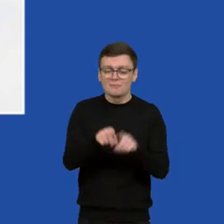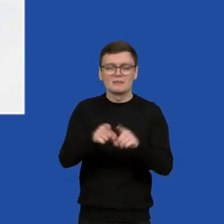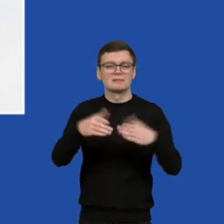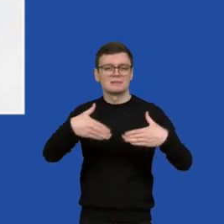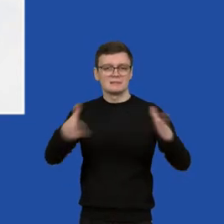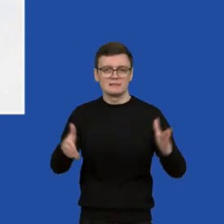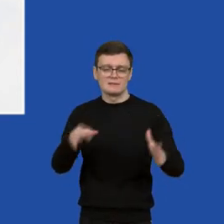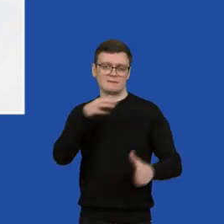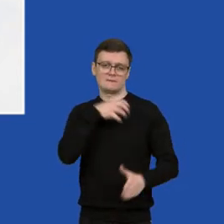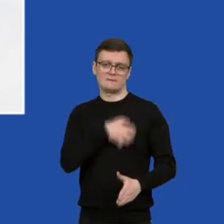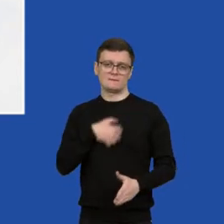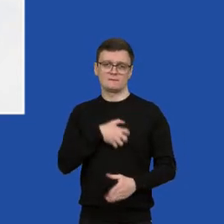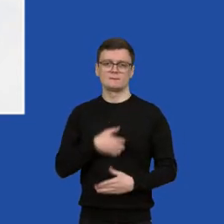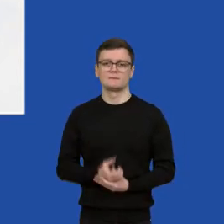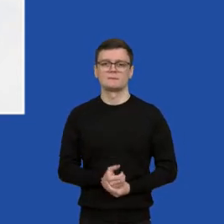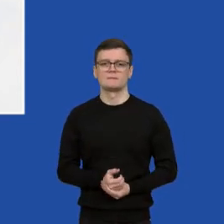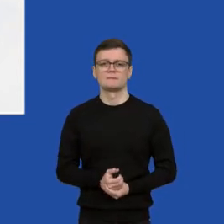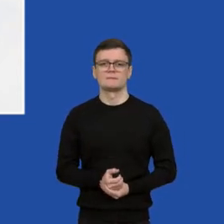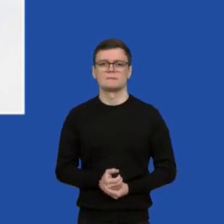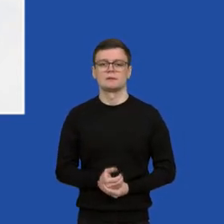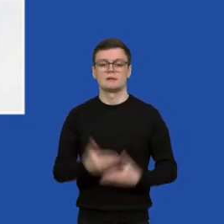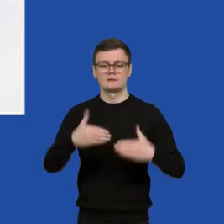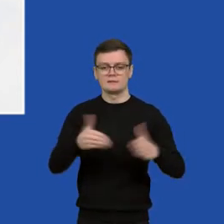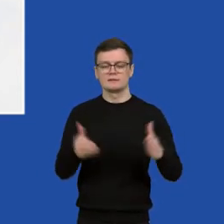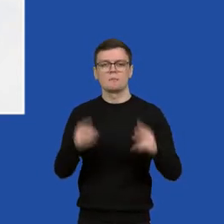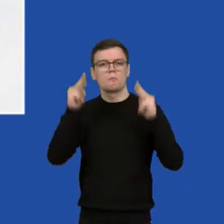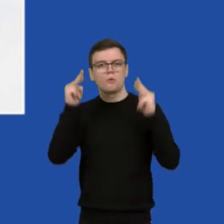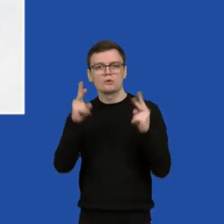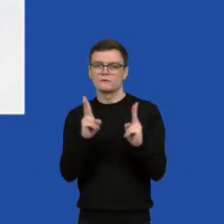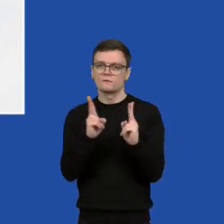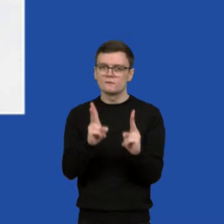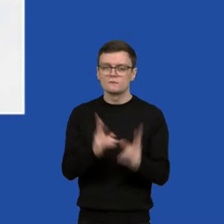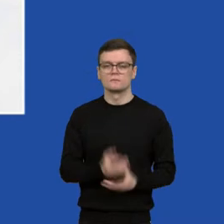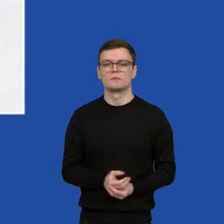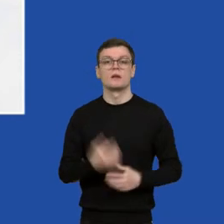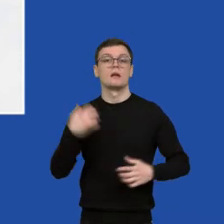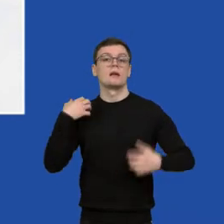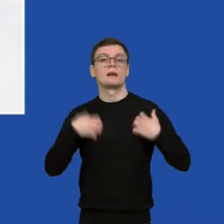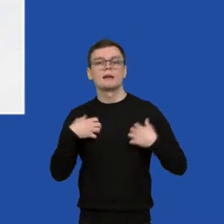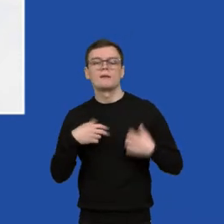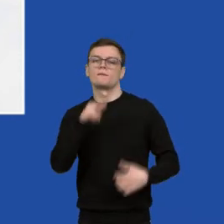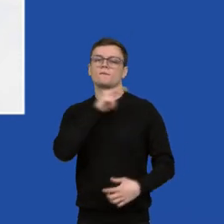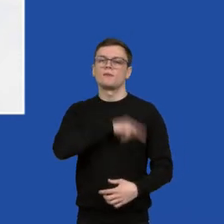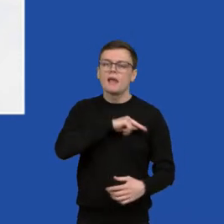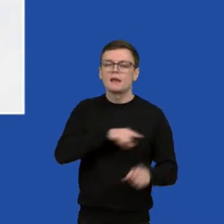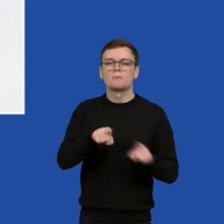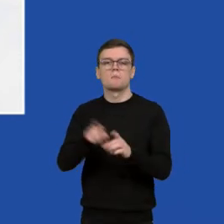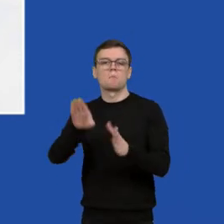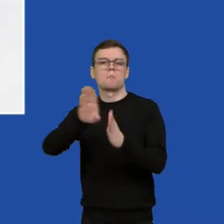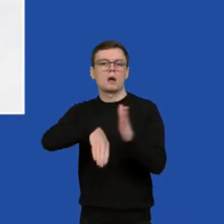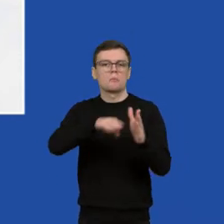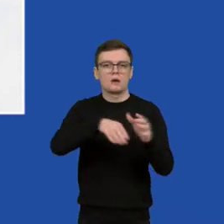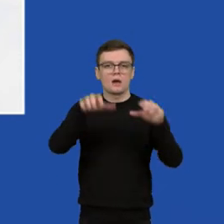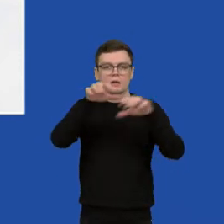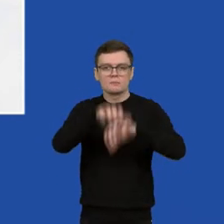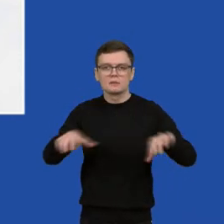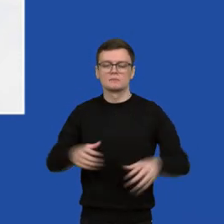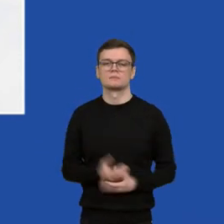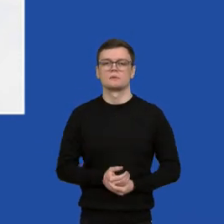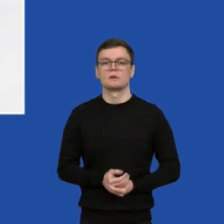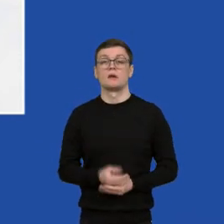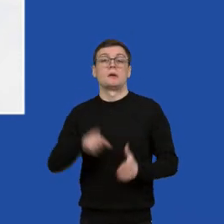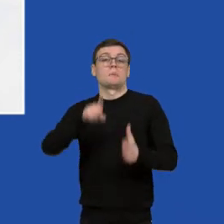kad išlaikyti sisteminį požiūrį, bei greito veikimo, paprasto administravimo ir